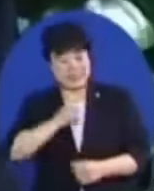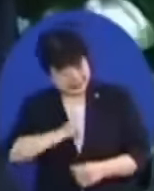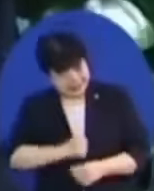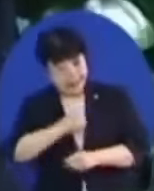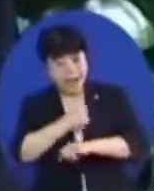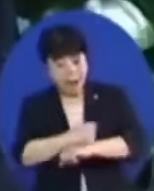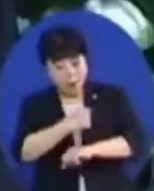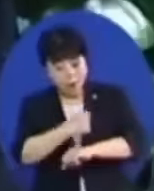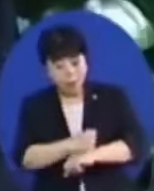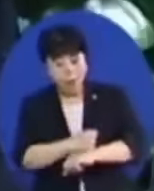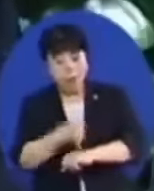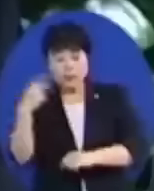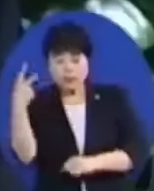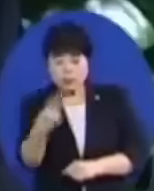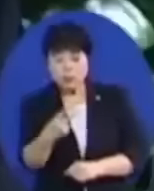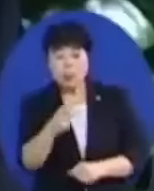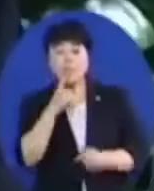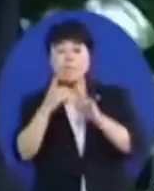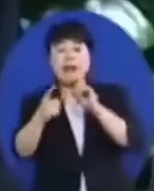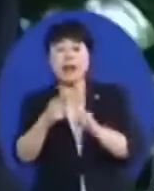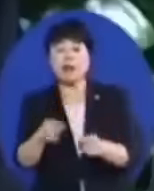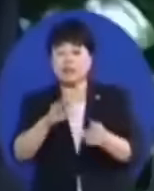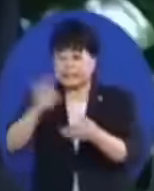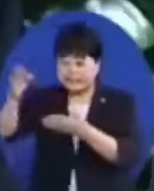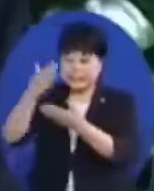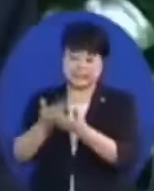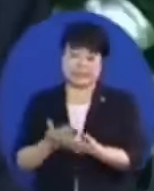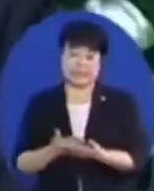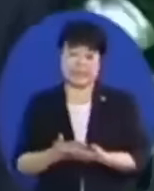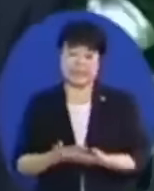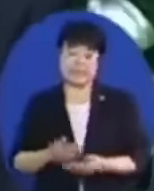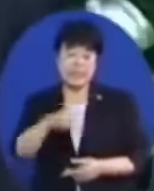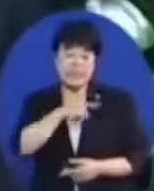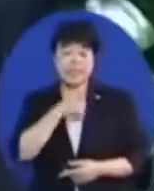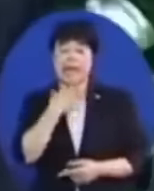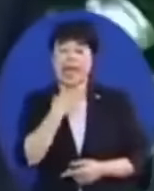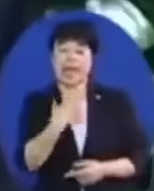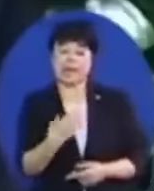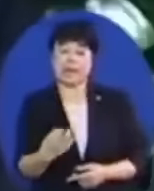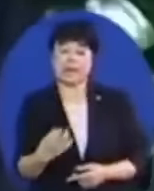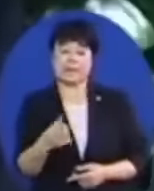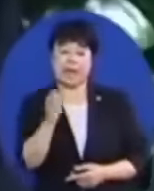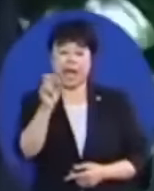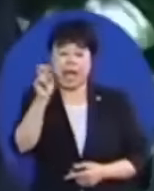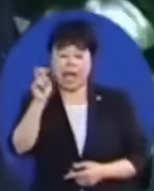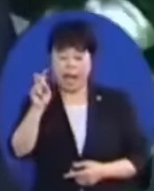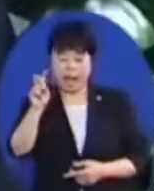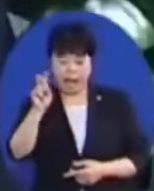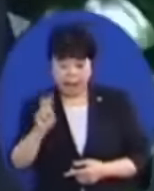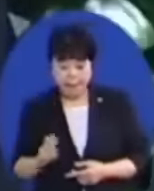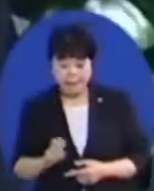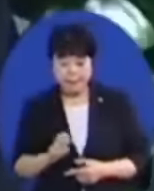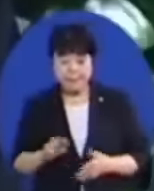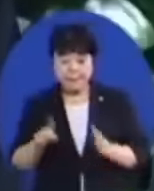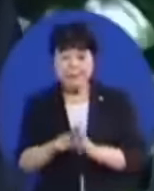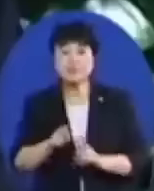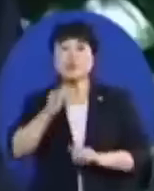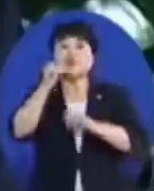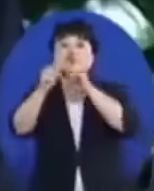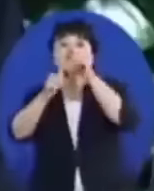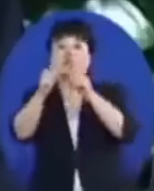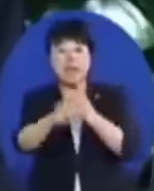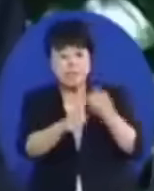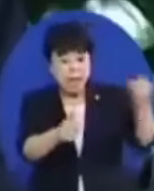인내했지요. 그 다음에는 말로서 늘 시인했지 않습니까? 자기 이름을 아브라함에서 아브라함, 많은 민족의 조상, 자기 아내의